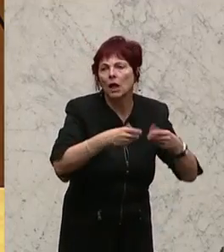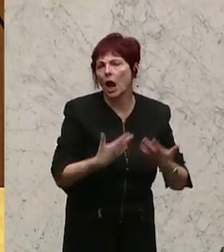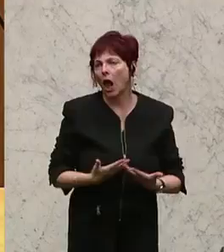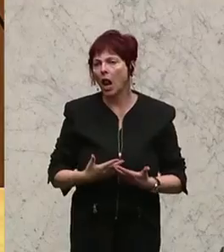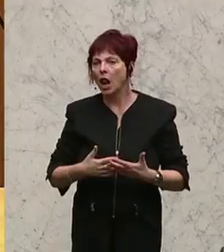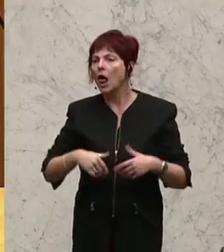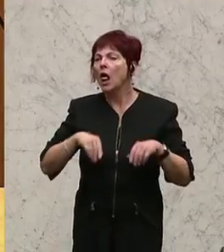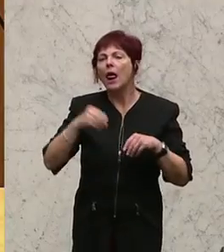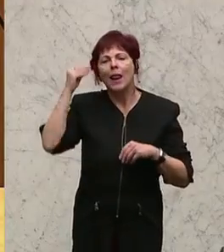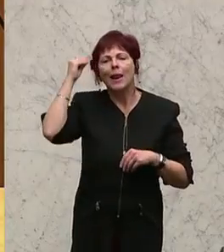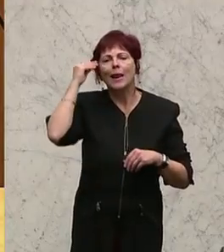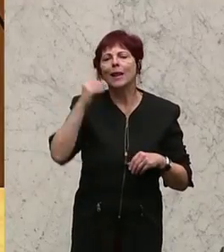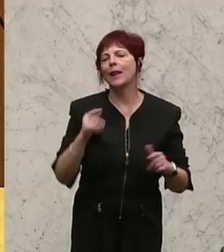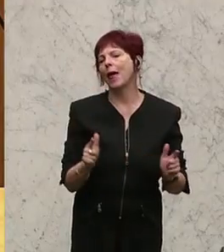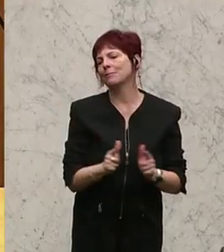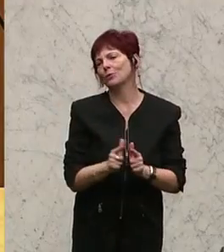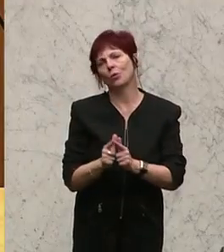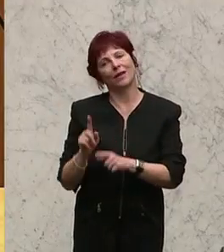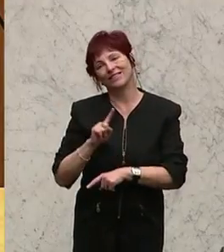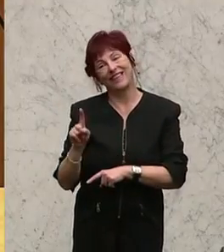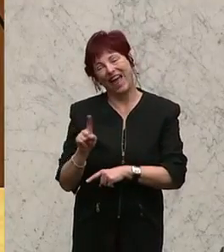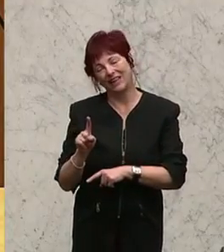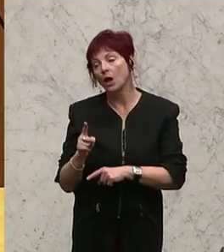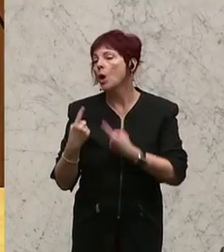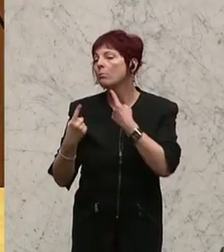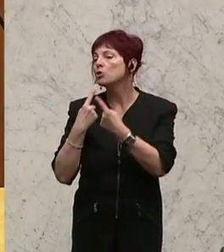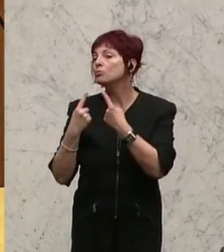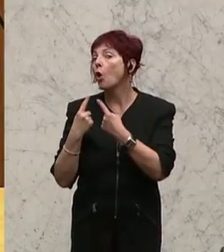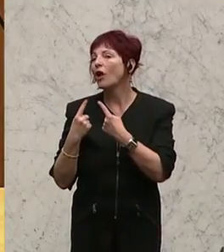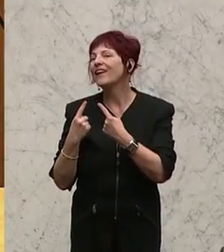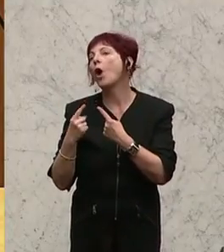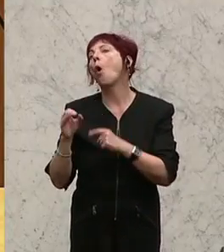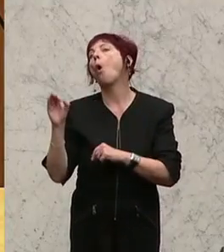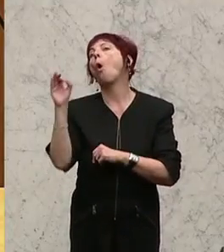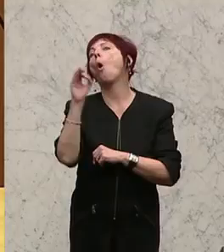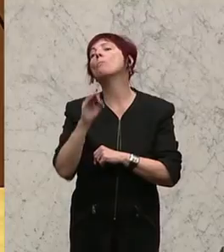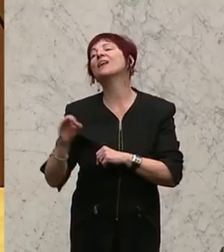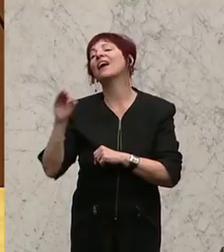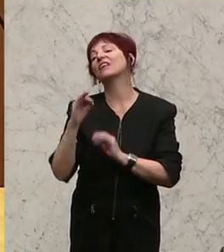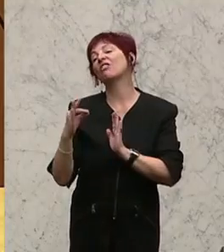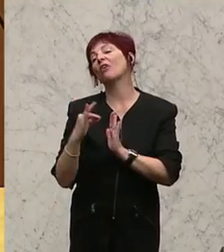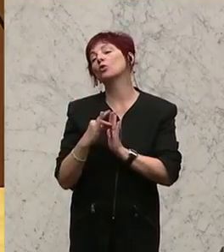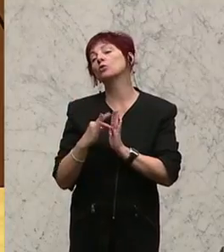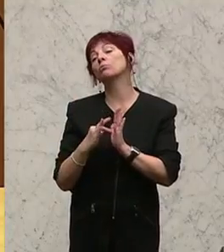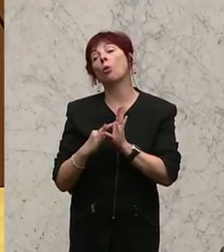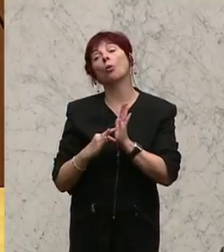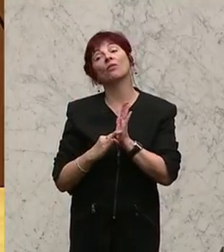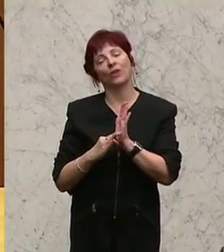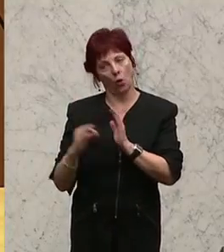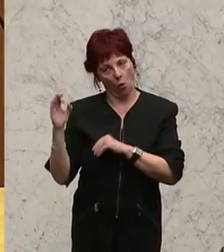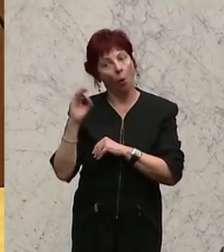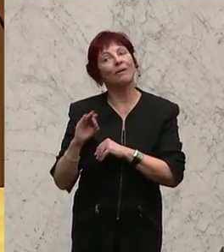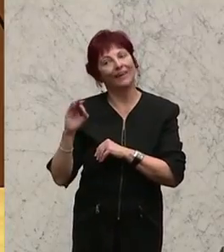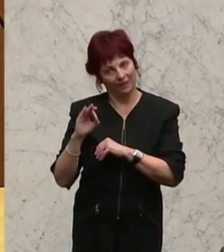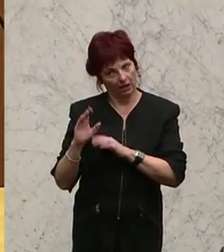Lernmethoden, sondern über Objektivierungspunkte. Da wird jetzt genauso objektiv zu. Da gibt es natürlich nirgends ein Problem und da gewinnt